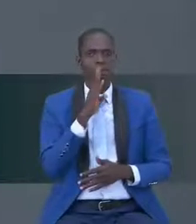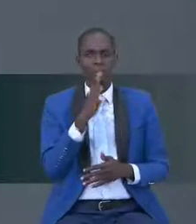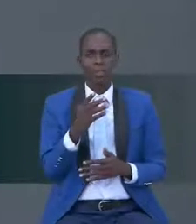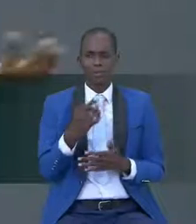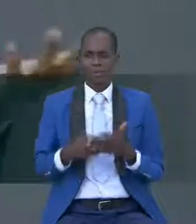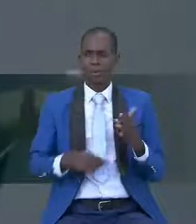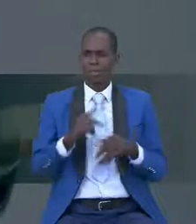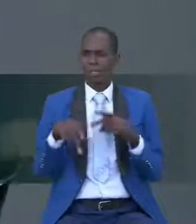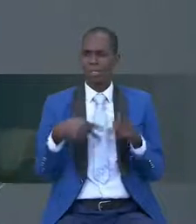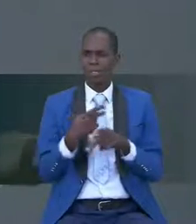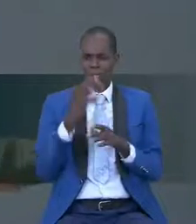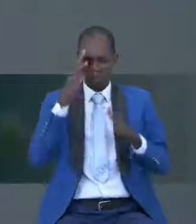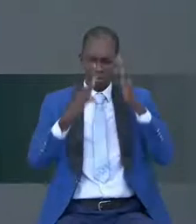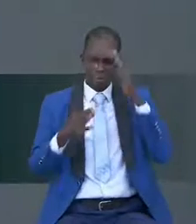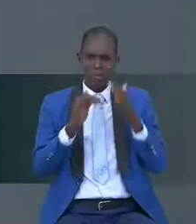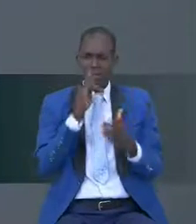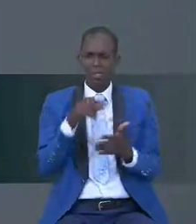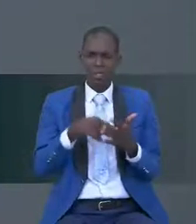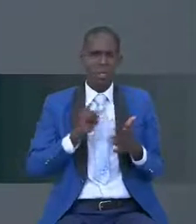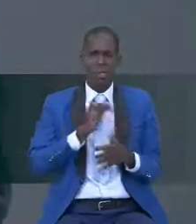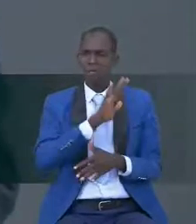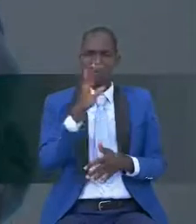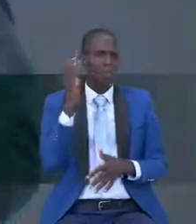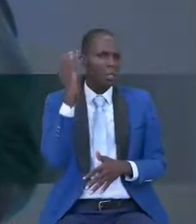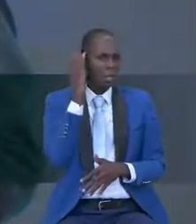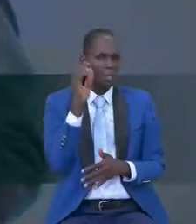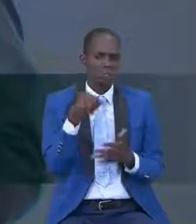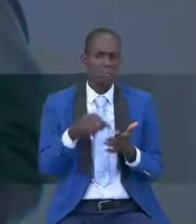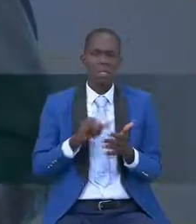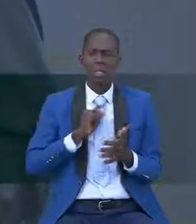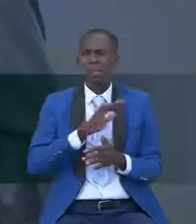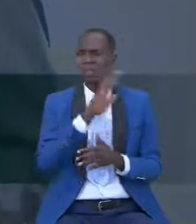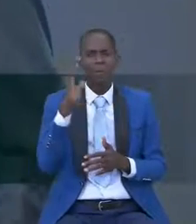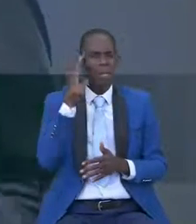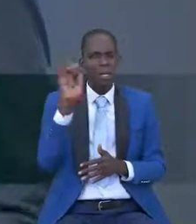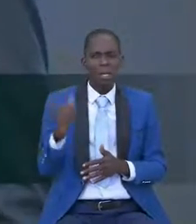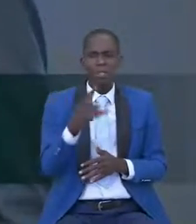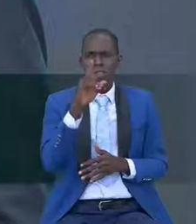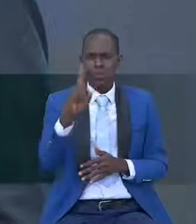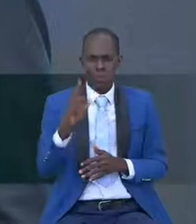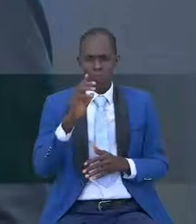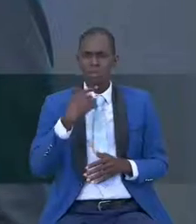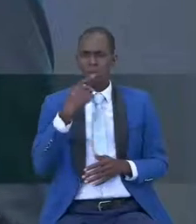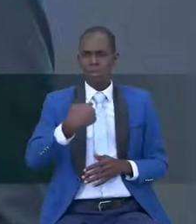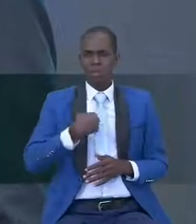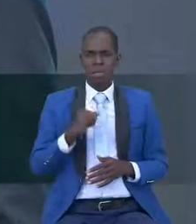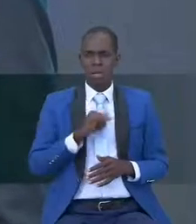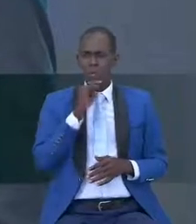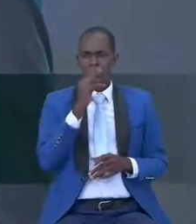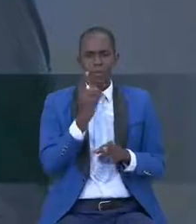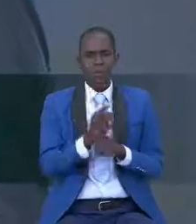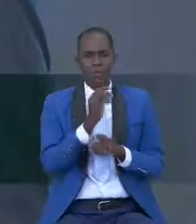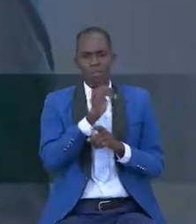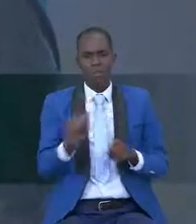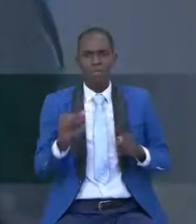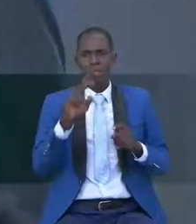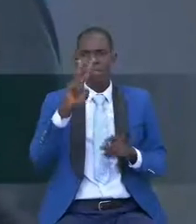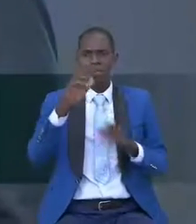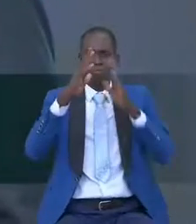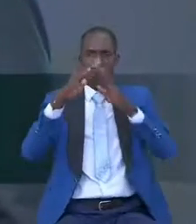salutation pareille. Je n'ai jamais entendu quelqu'un me disant, je suis une femme du village,